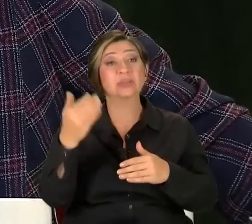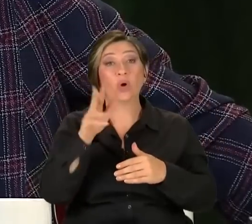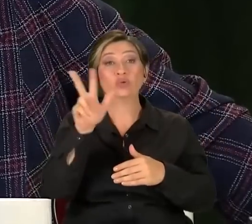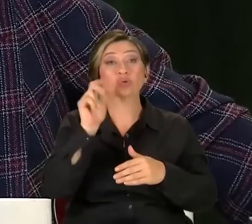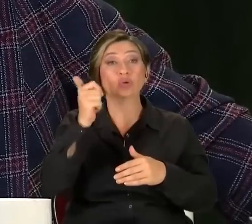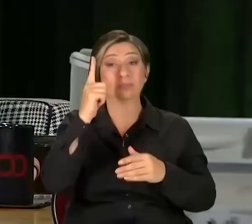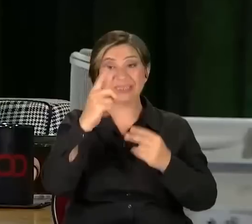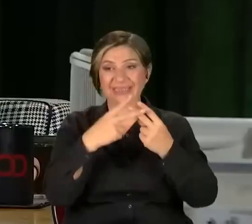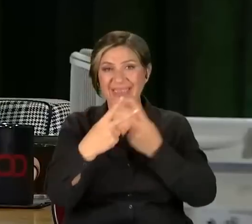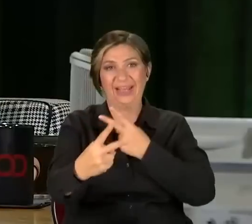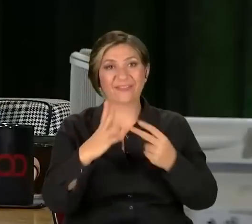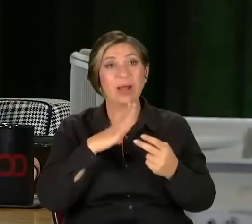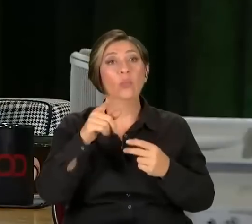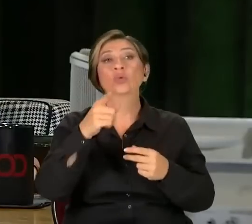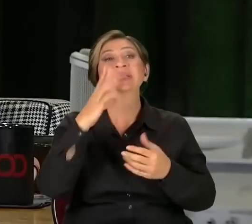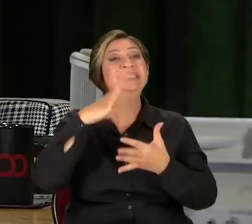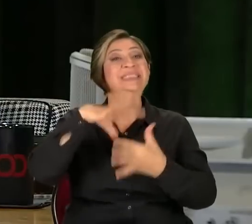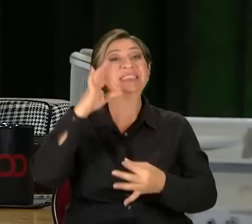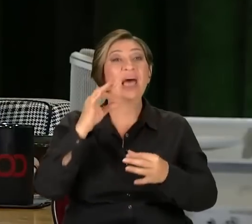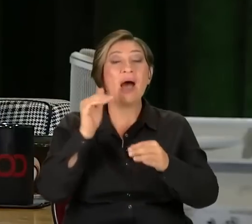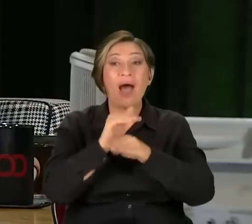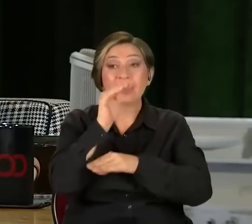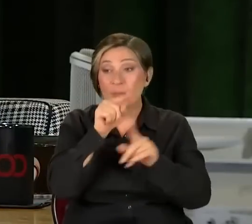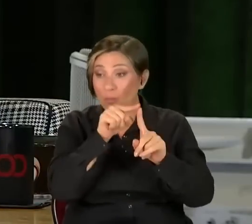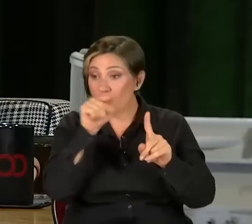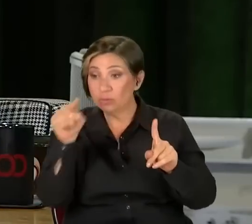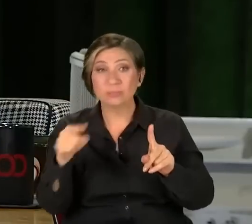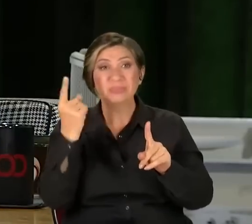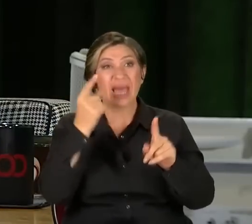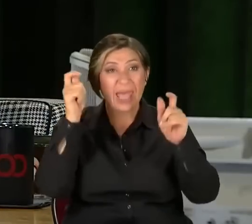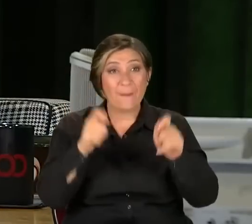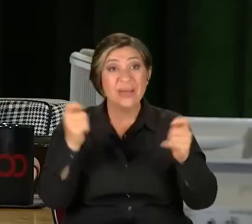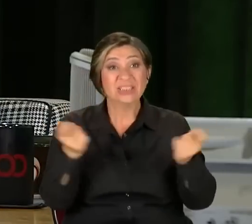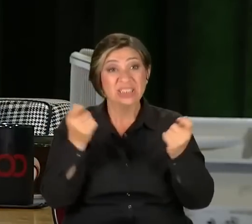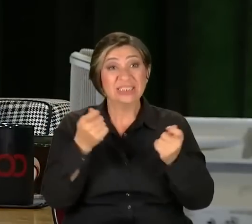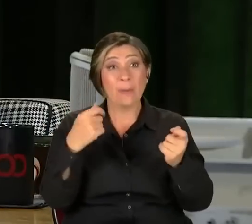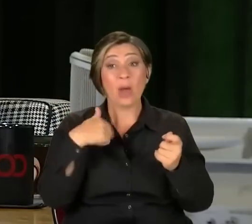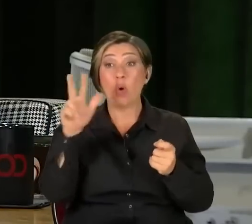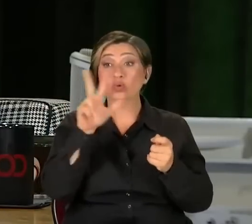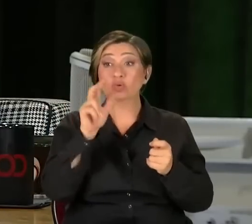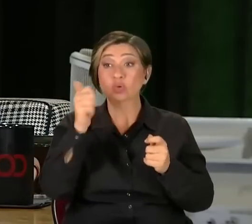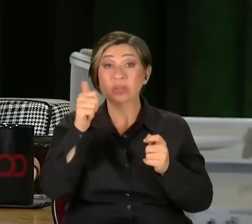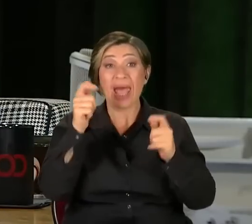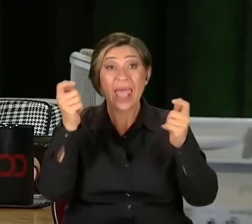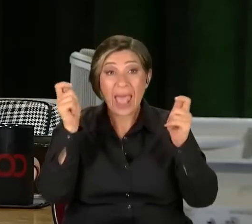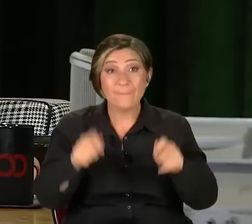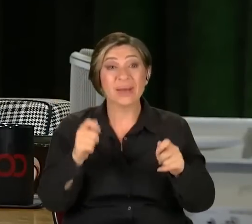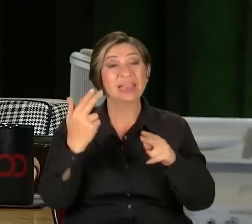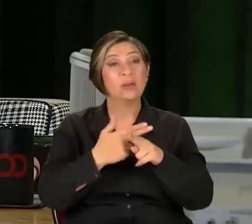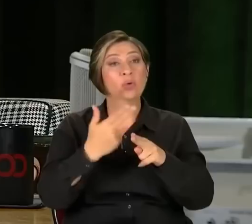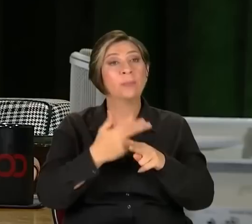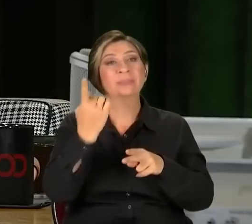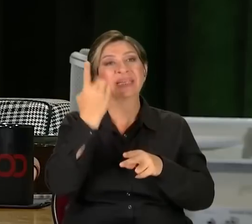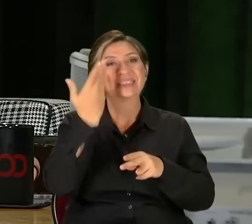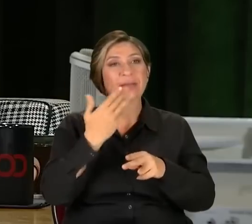30 gün diye bir serim var. Bu seride de insanın böyle hayatı boyunca bir şey yapmaya çalıştığı şeyi ben 30 günde yapmayı deniyorum. İşte, bunlardan bir